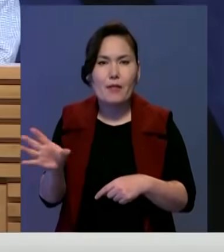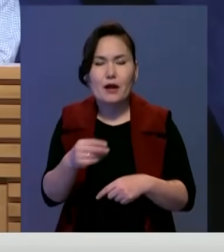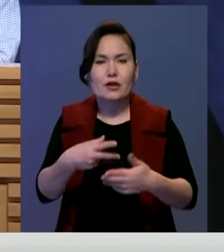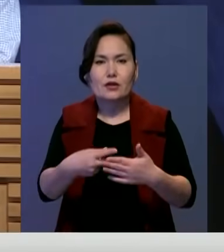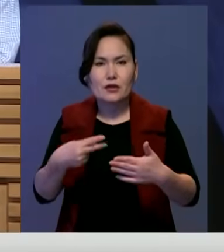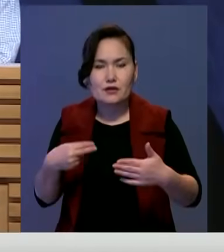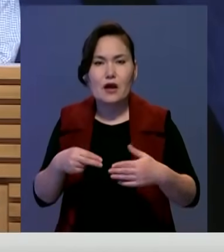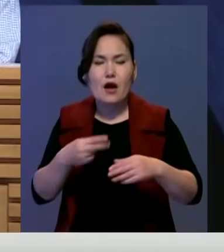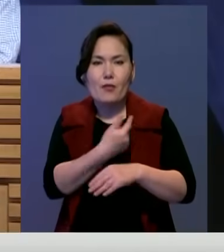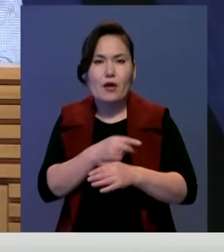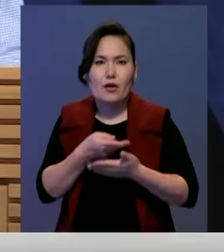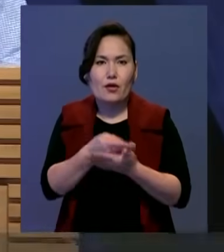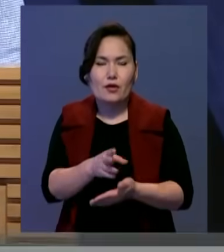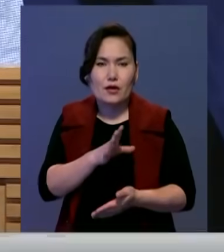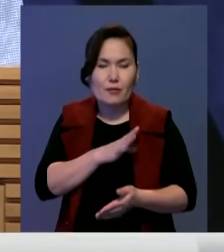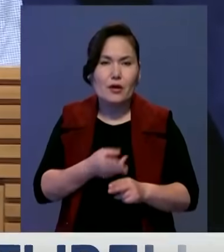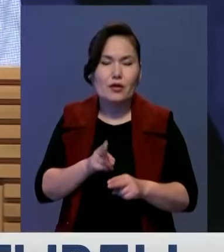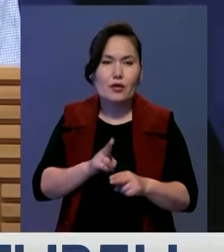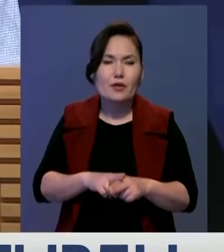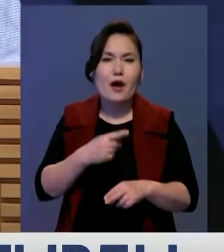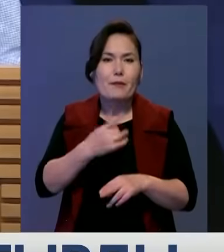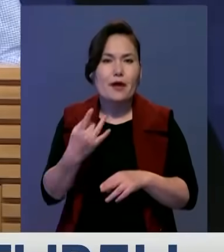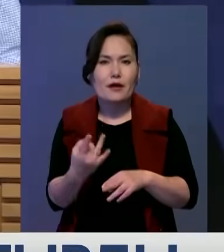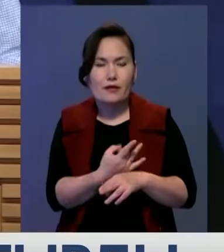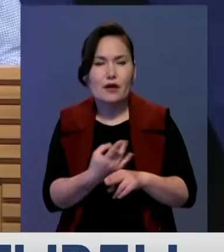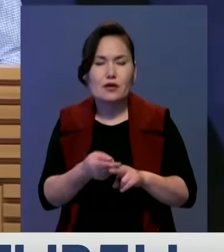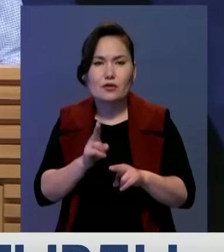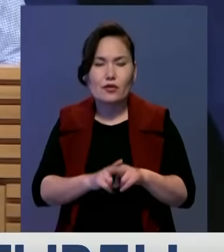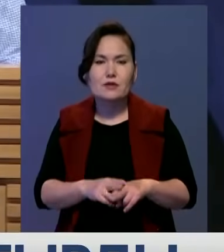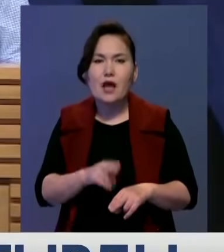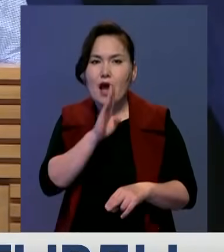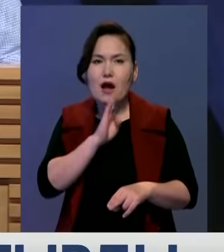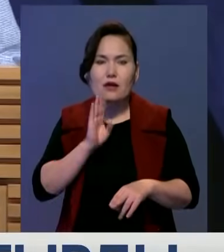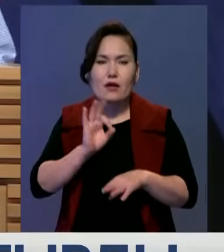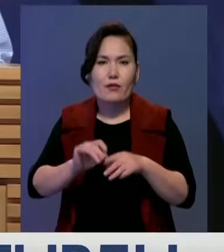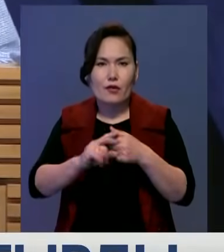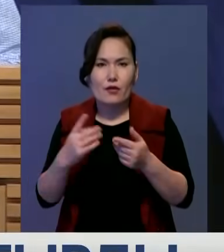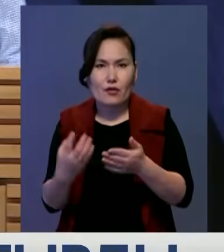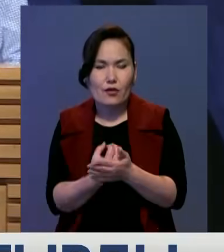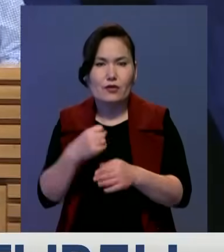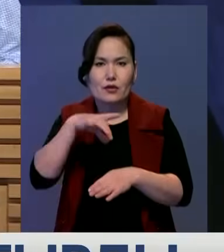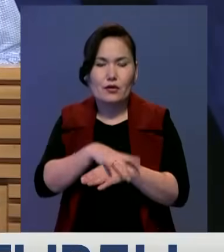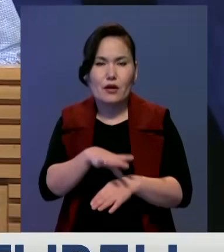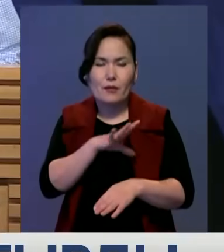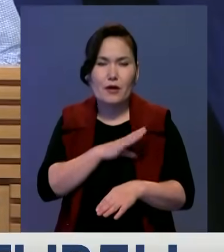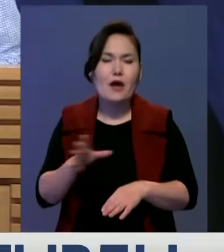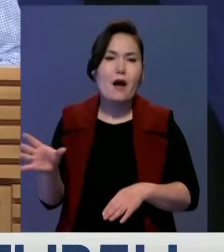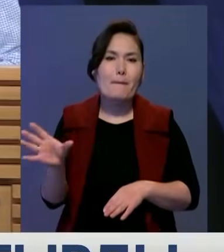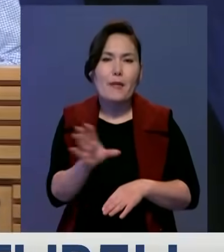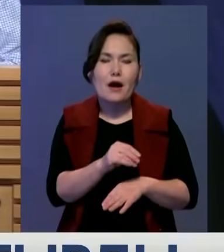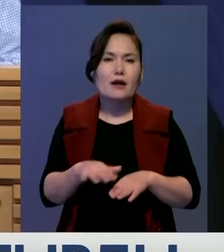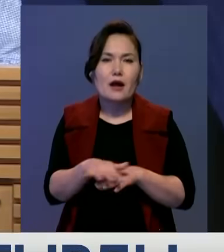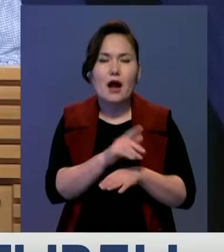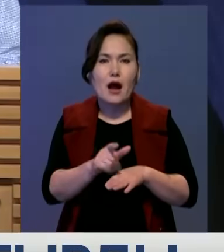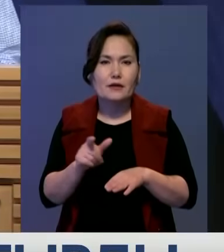Бүкіл ел бойынша дабыл қағу әлі ертерек, бірақ халыққа тиісті ақпаратты жедел жеткізіп отырмыз. Тұрғындарға айтар өтінішім,